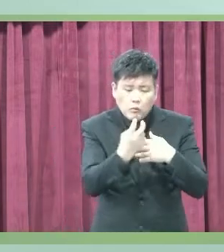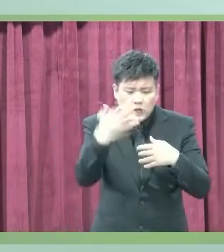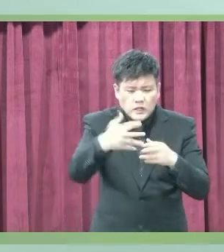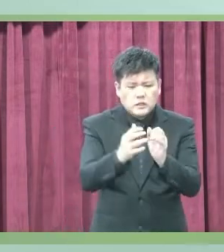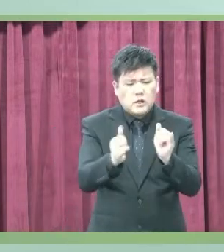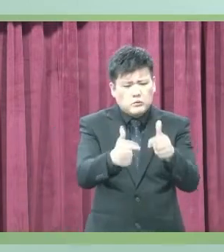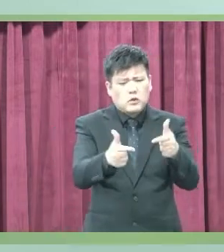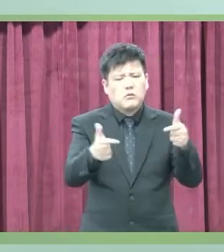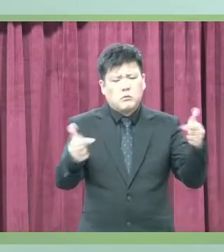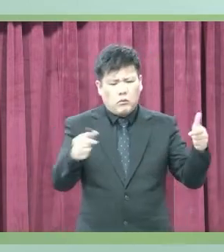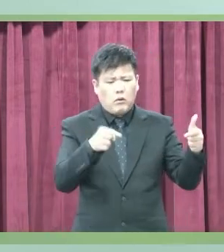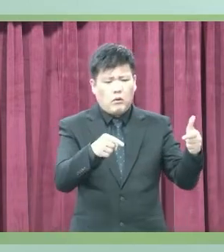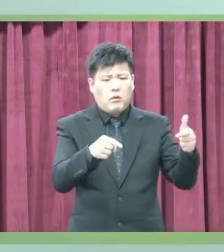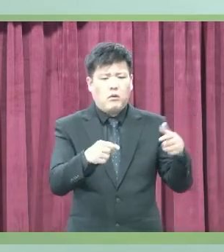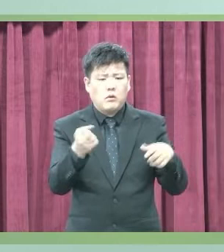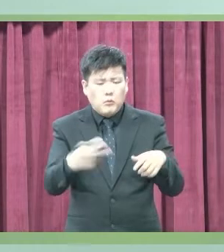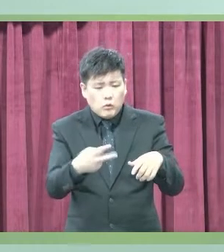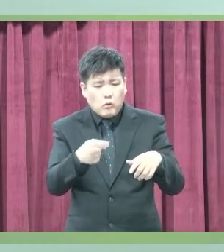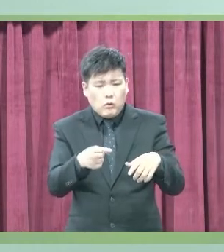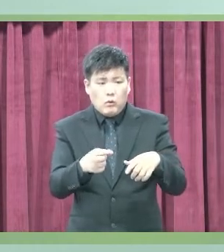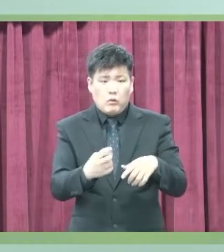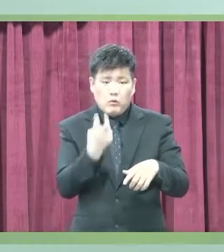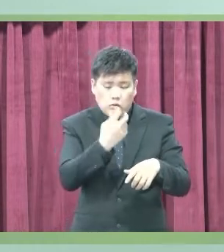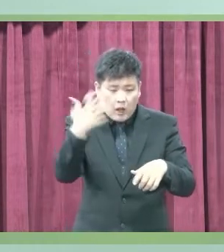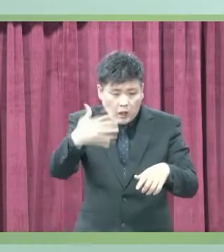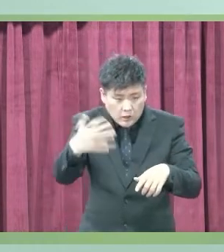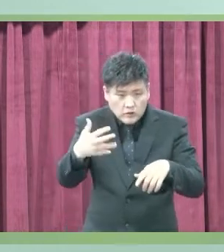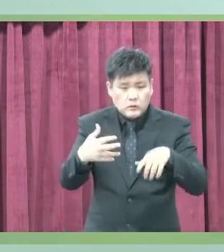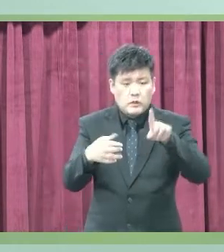미수검률이 수검률보다 1.5배 높습니다.